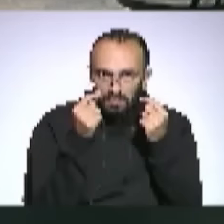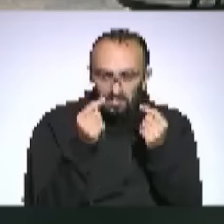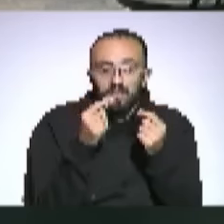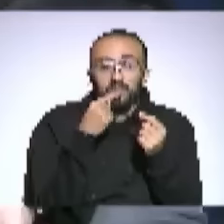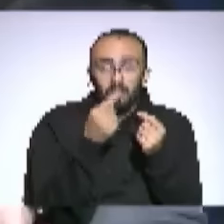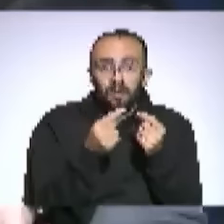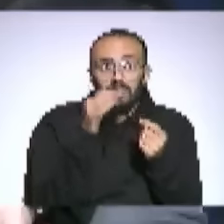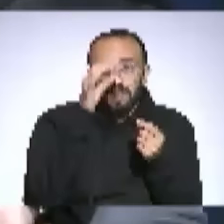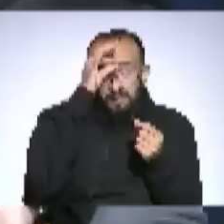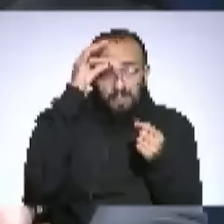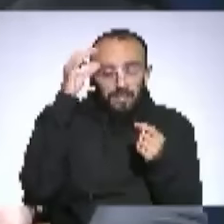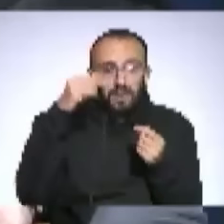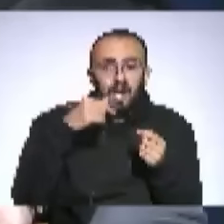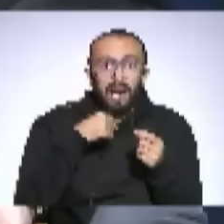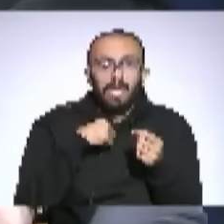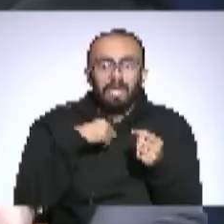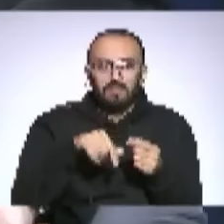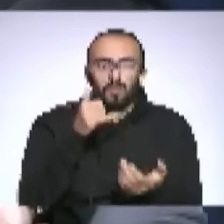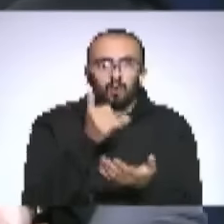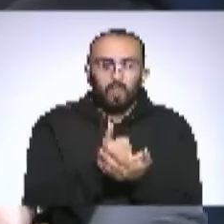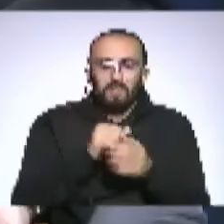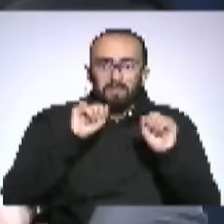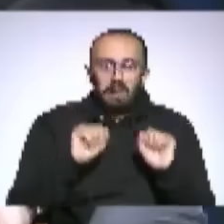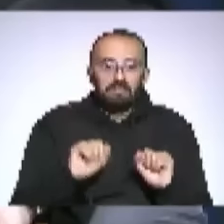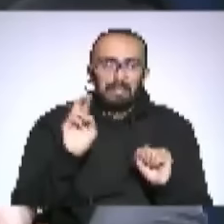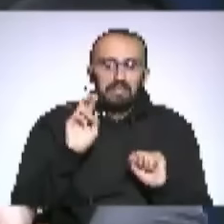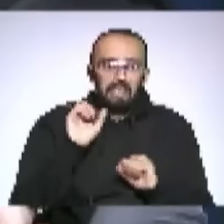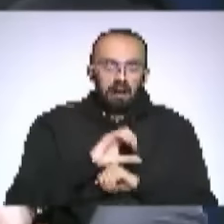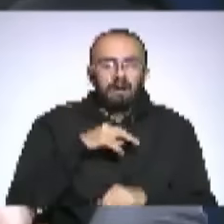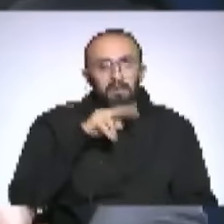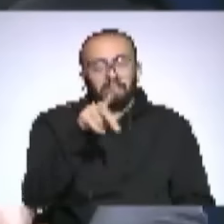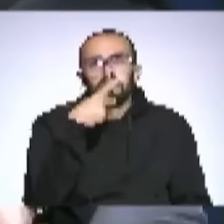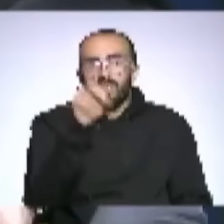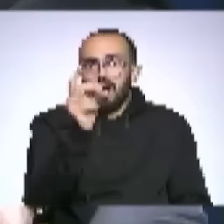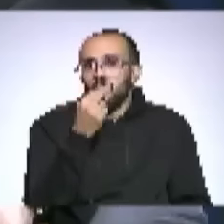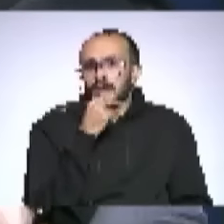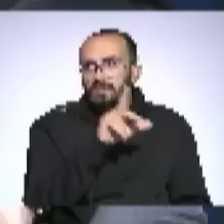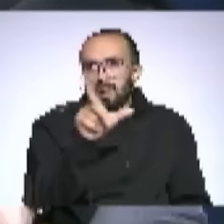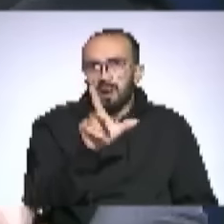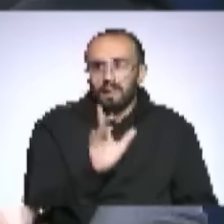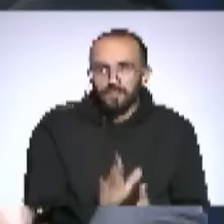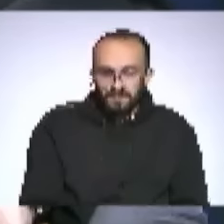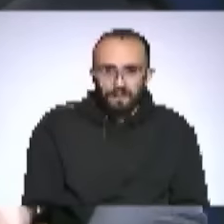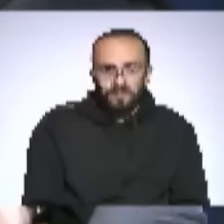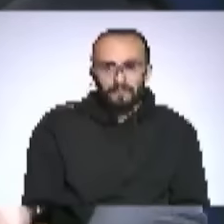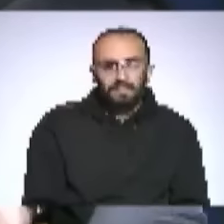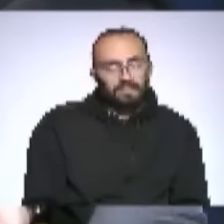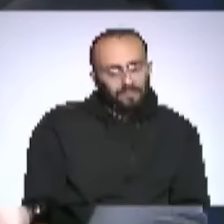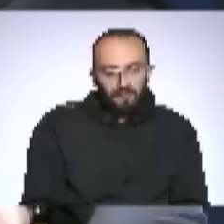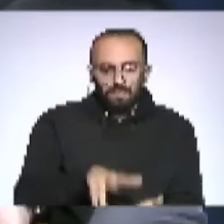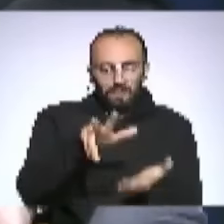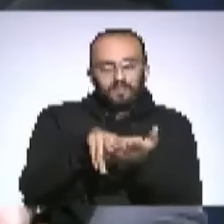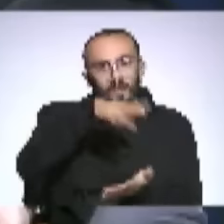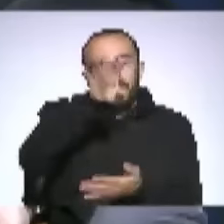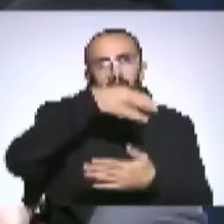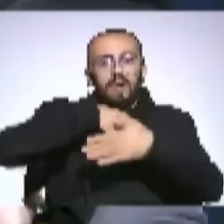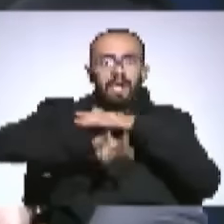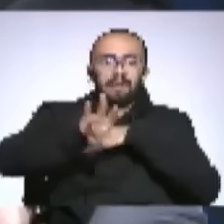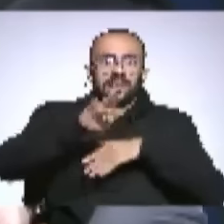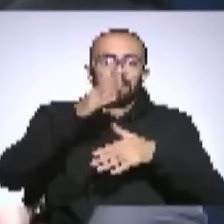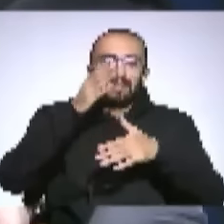افترض ان انا اللي ماسك المجلس كيك النهارده واقتنعت بحالتك واديتك تصريح زواج لان مش